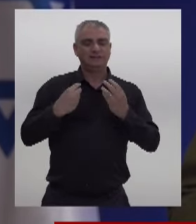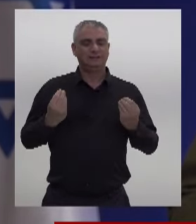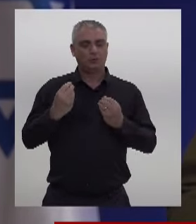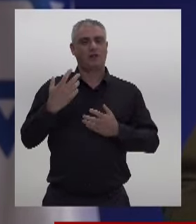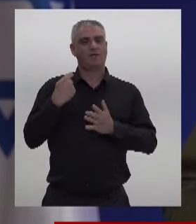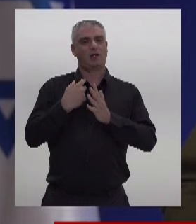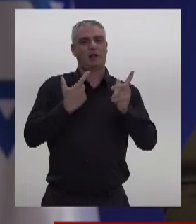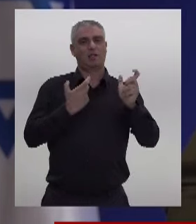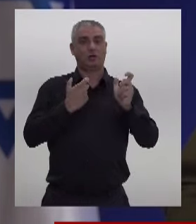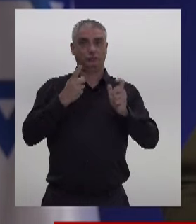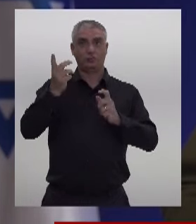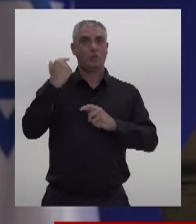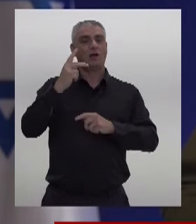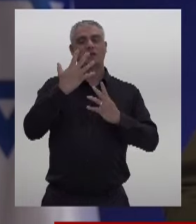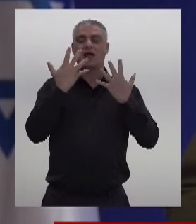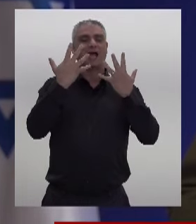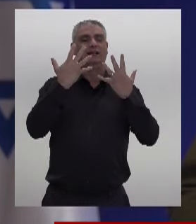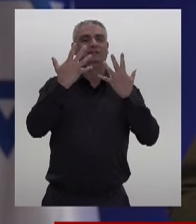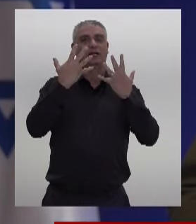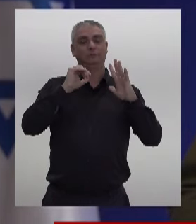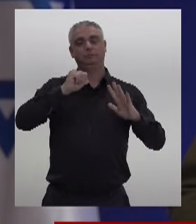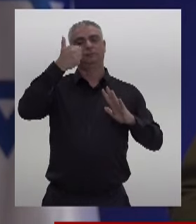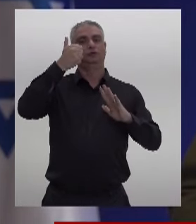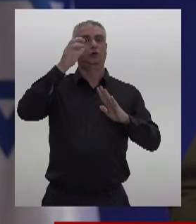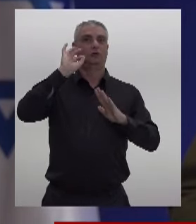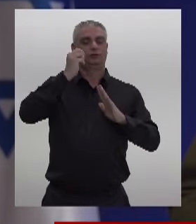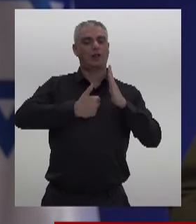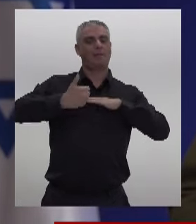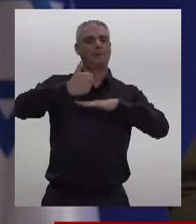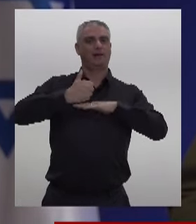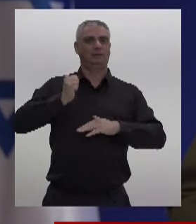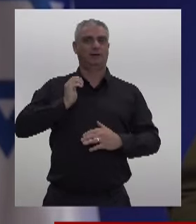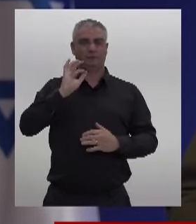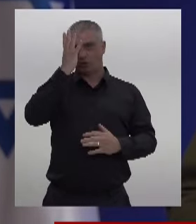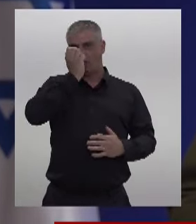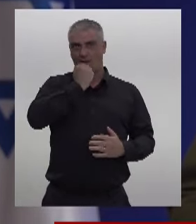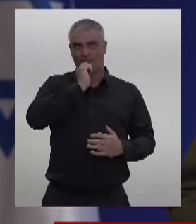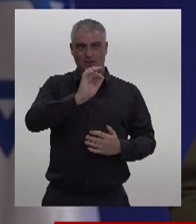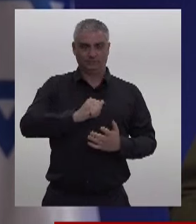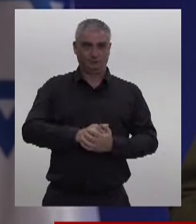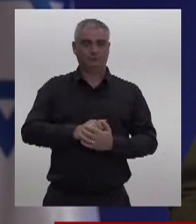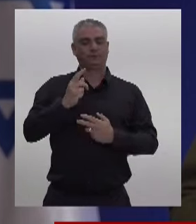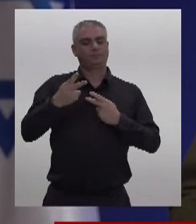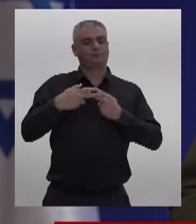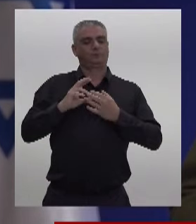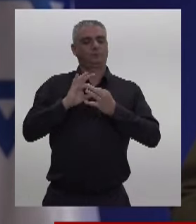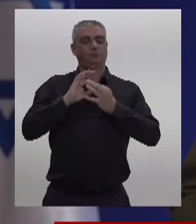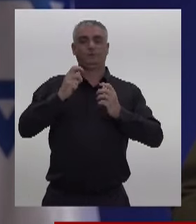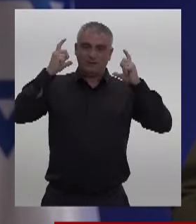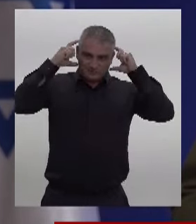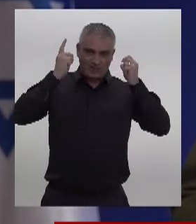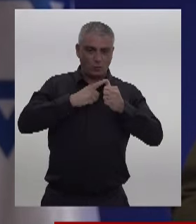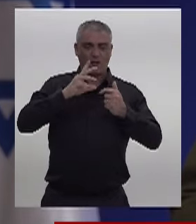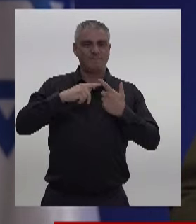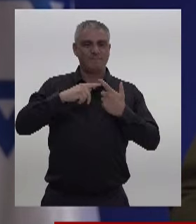ריד היה ביריה בעשיריה הראשונה של בחירי הזרוע הצבאית של החמס הוא מקורב לסינר לדף